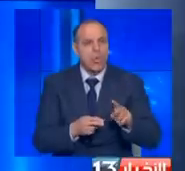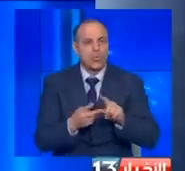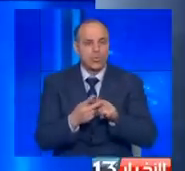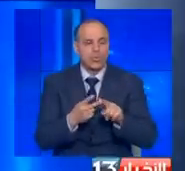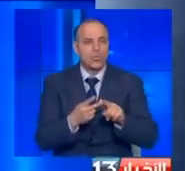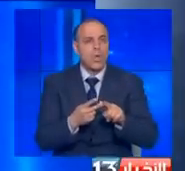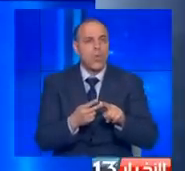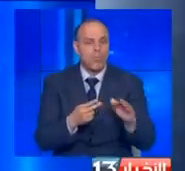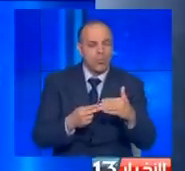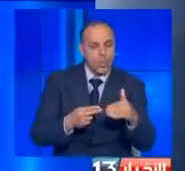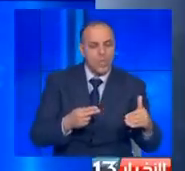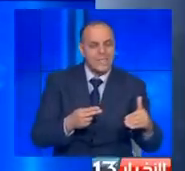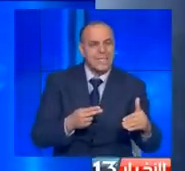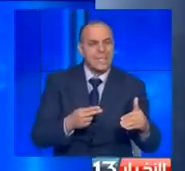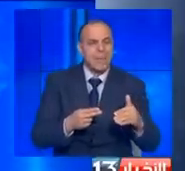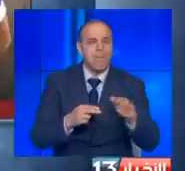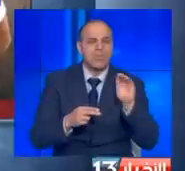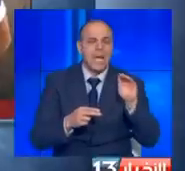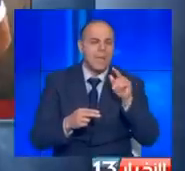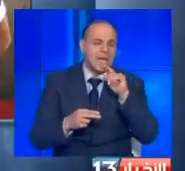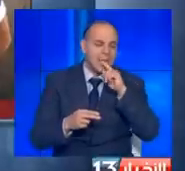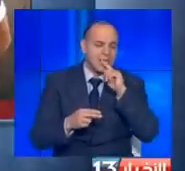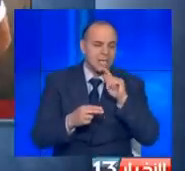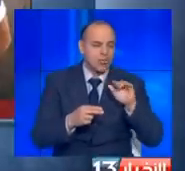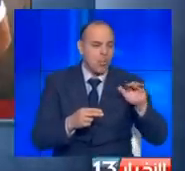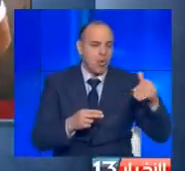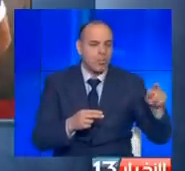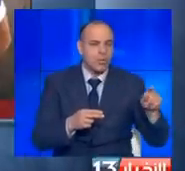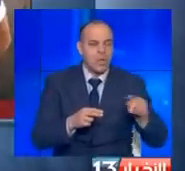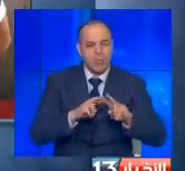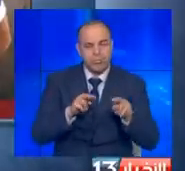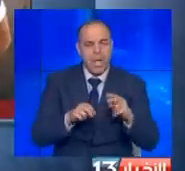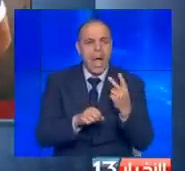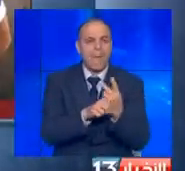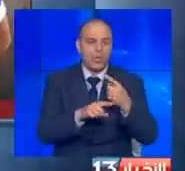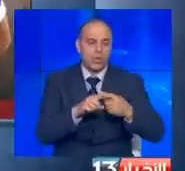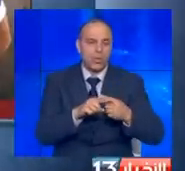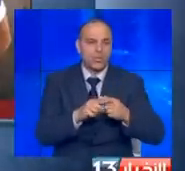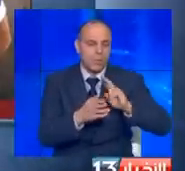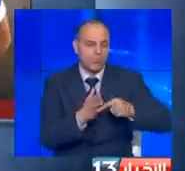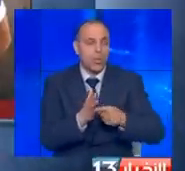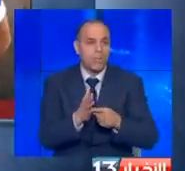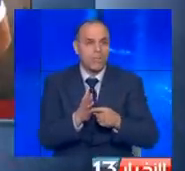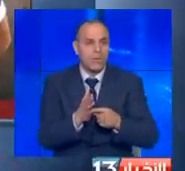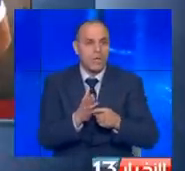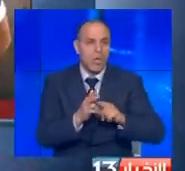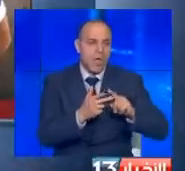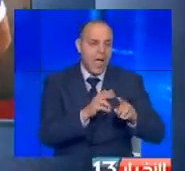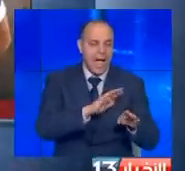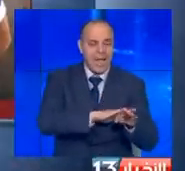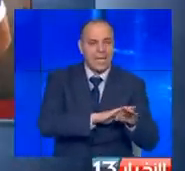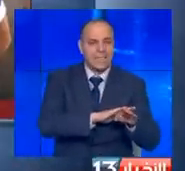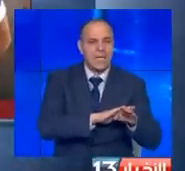من متوسط ميدان مستقبل قابس مراد الهذلي بعقد مدته موسم ان ونصف وظهير الايسر